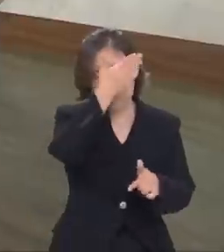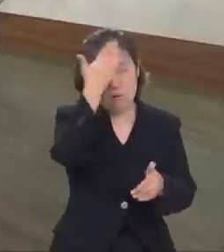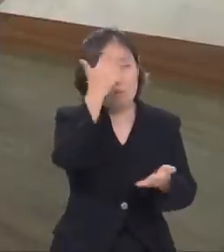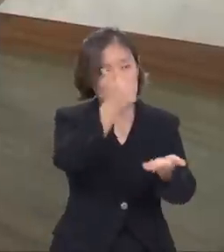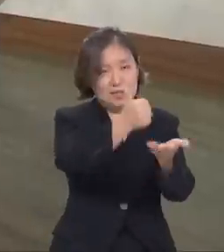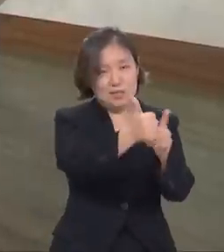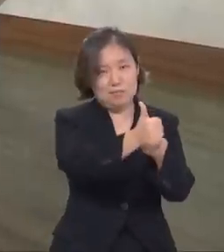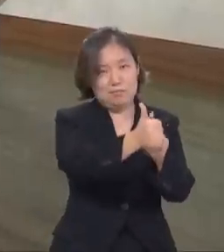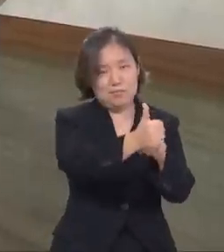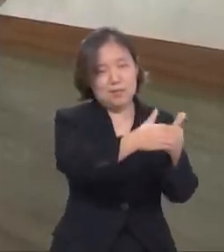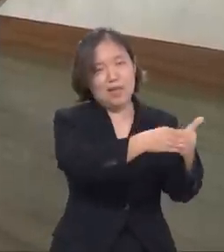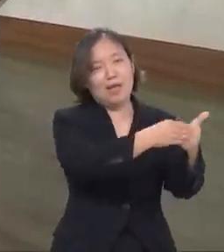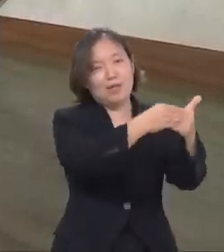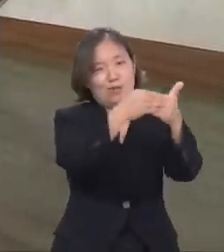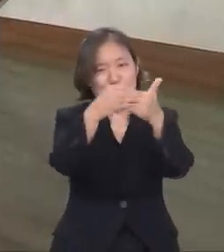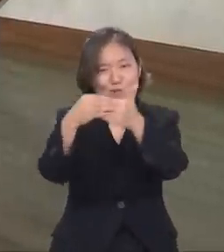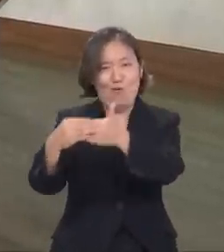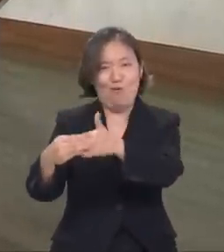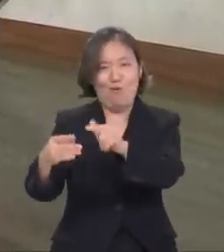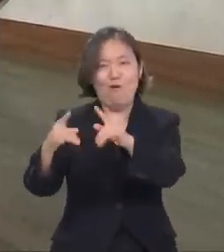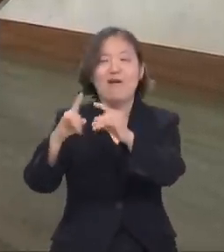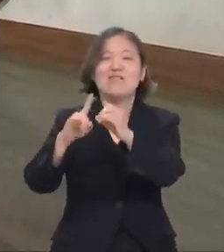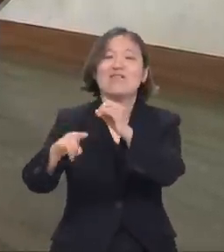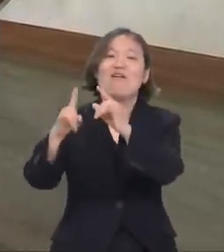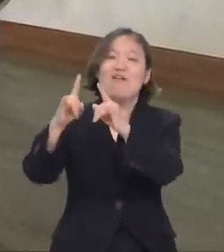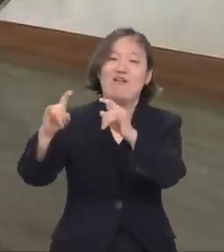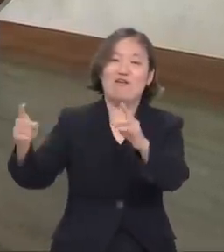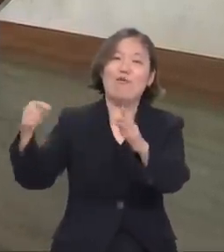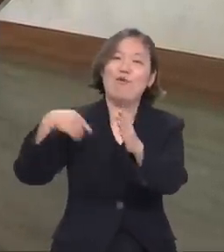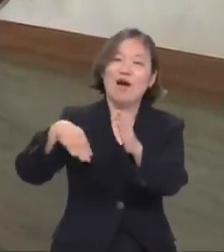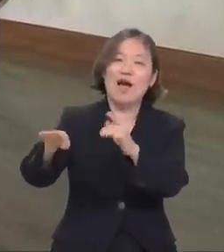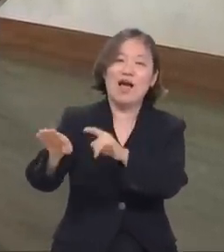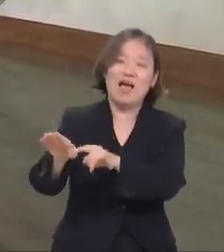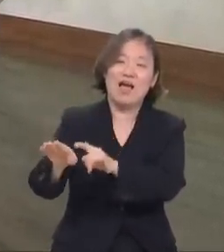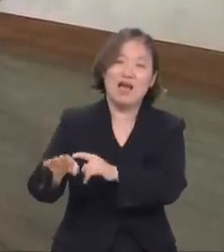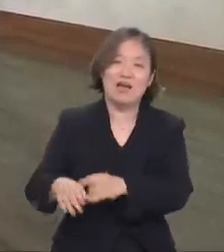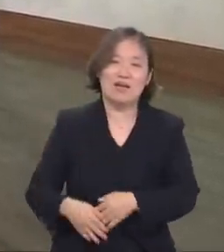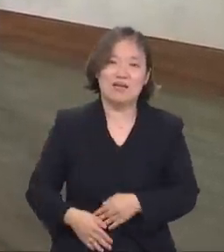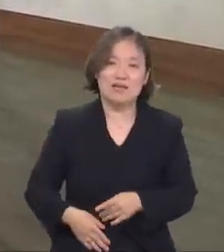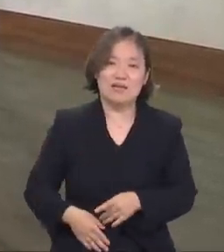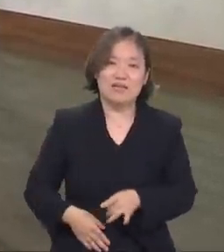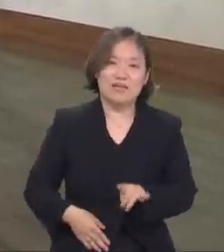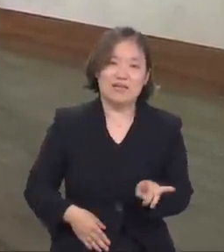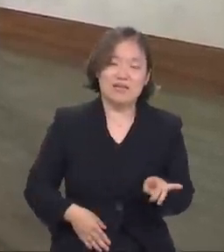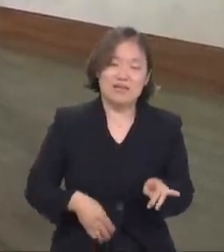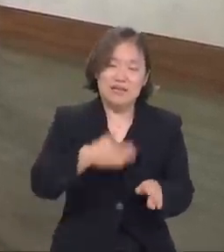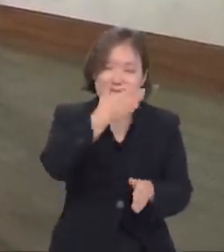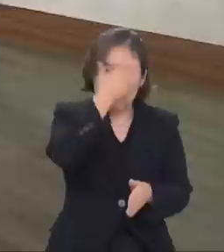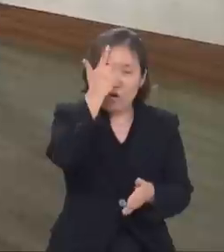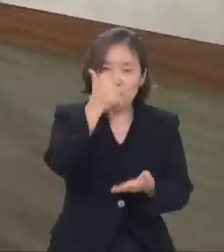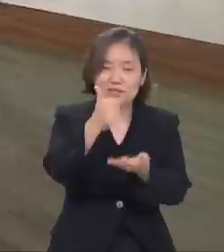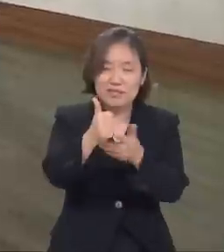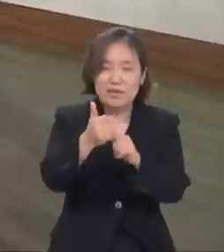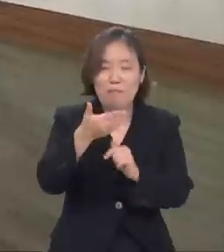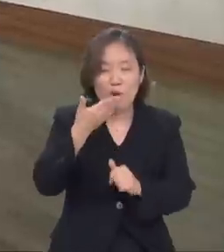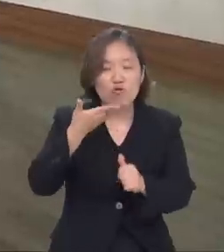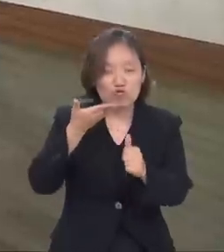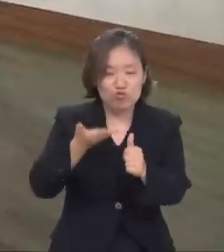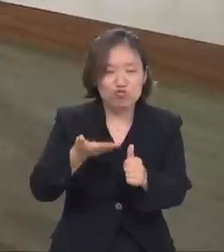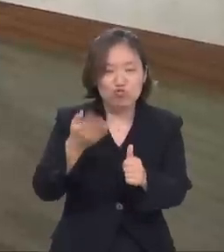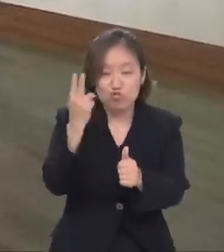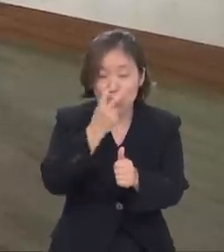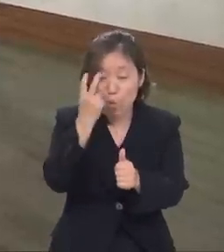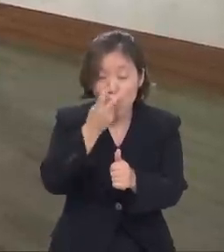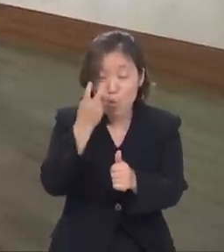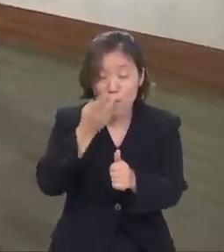그 젊은 스님의 다 절로 데려옵니다 스님을 이렇게 간병을 해주고 스님에게 이렇게 먹을 걸